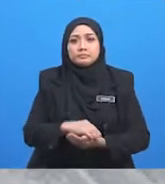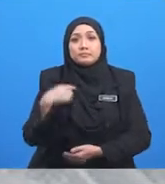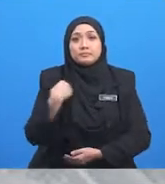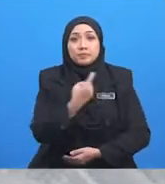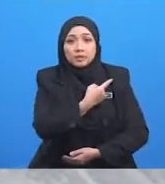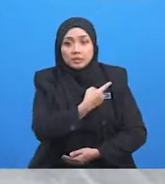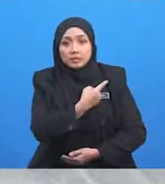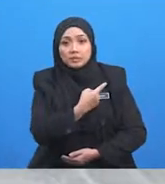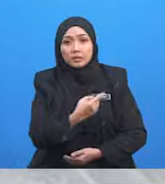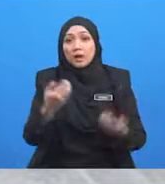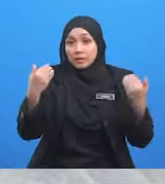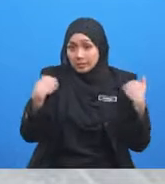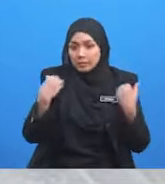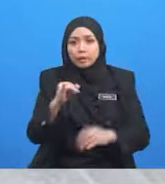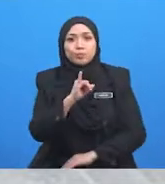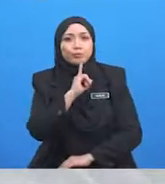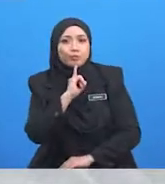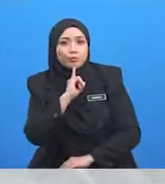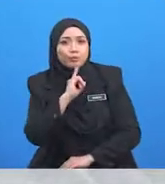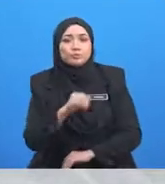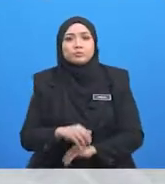Kita ada ibu.